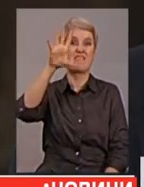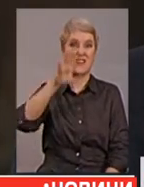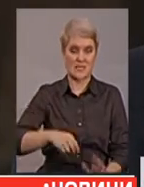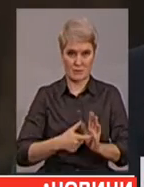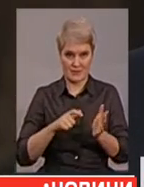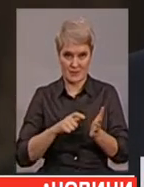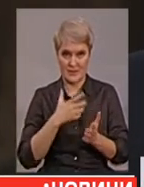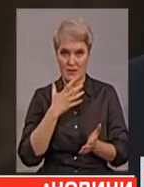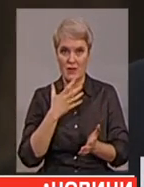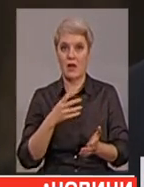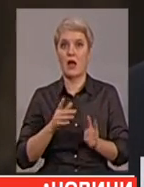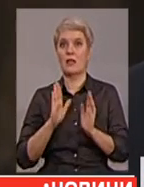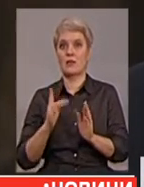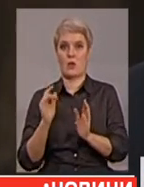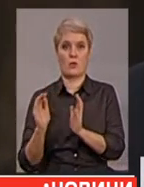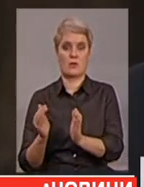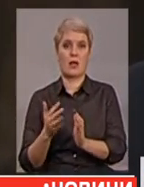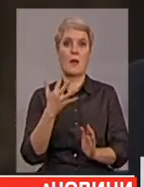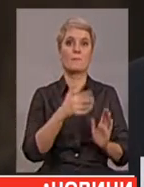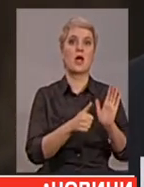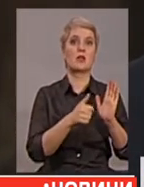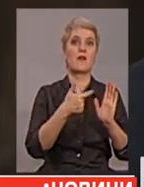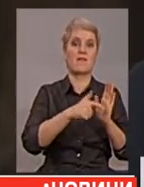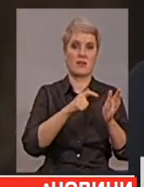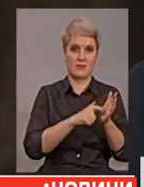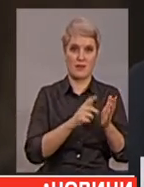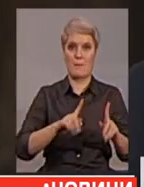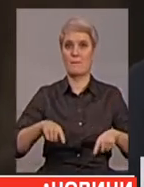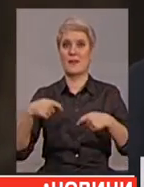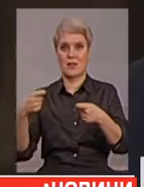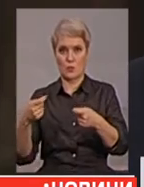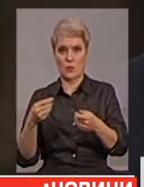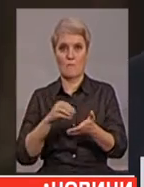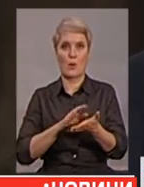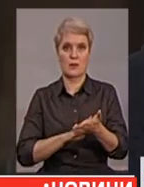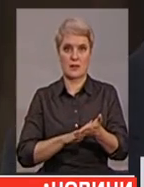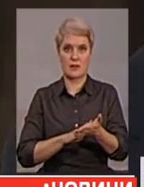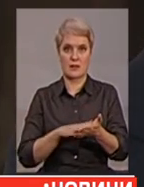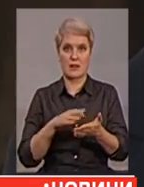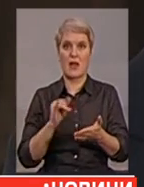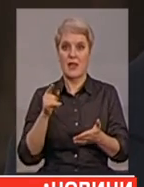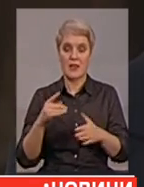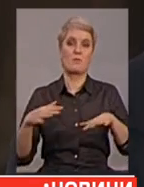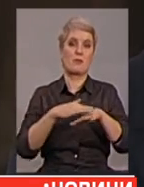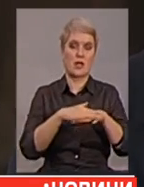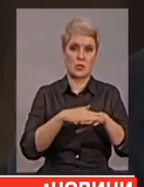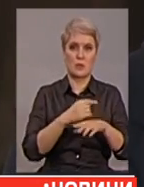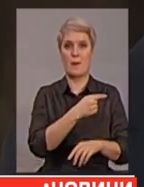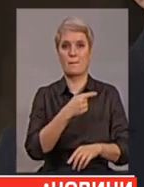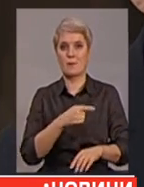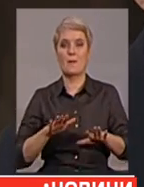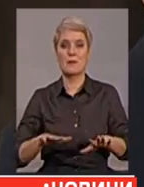із 67 передають показання счетчиків, і їм йдуть начислення по счетчикам. Отнимаются места общего пользования,